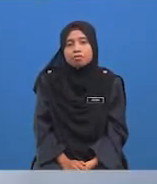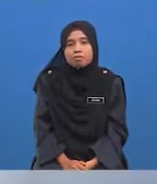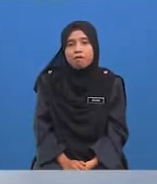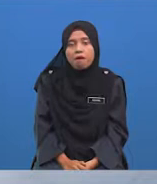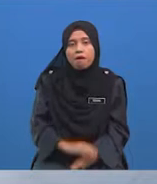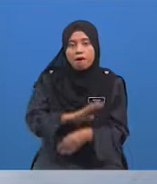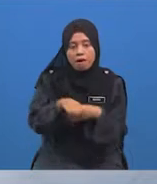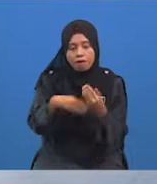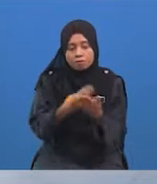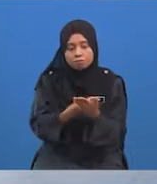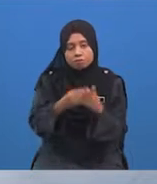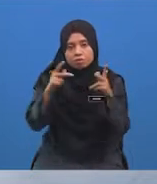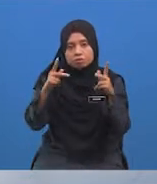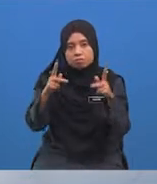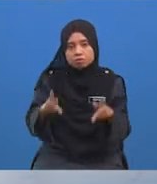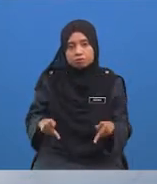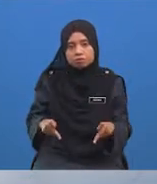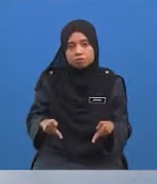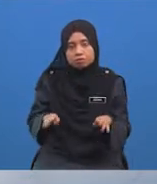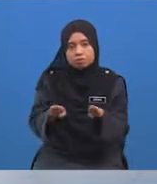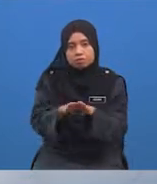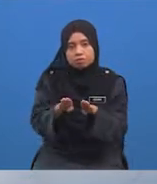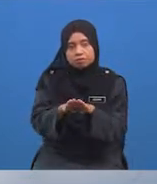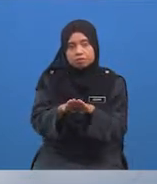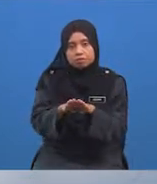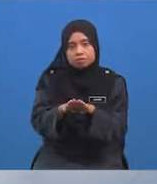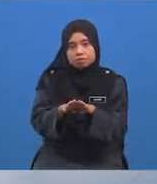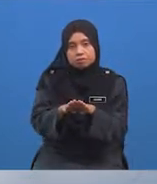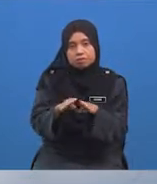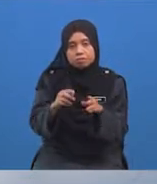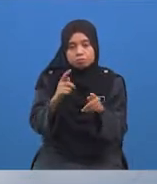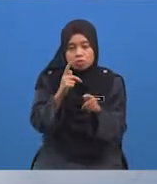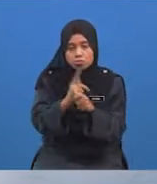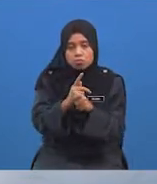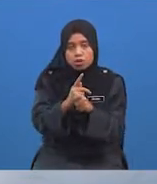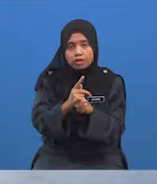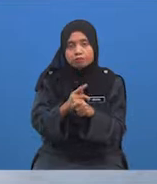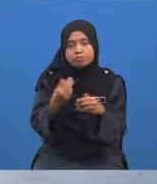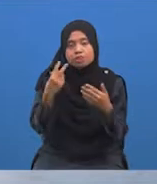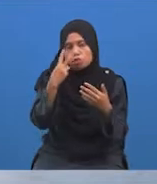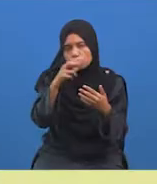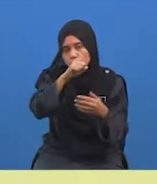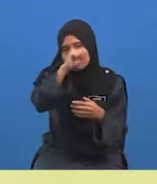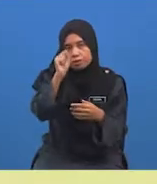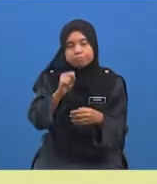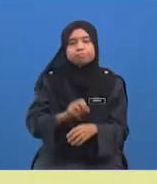Para pelajar sekalian, sebagai sesi pengukuhan, sila lihat soalan ini.